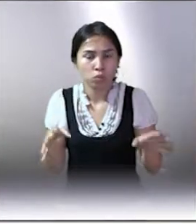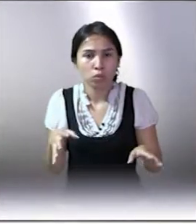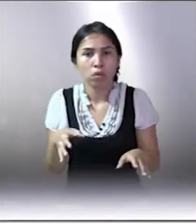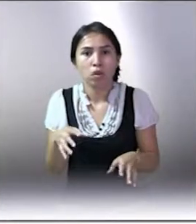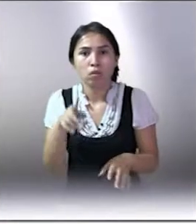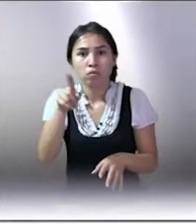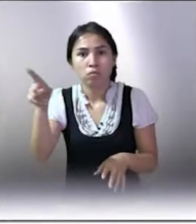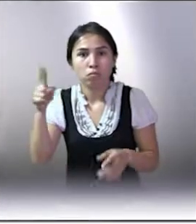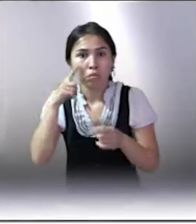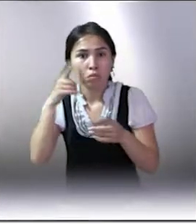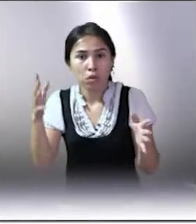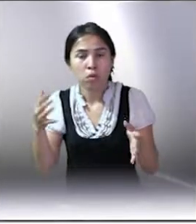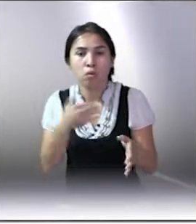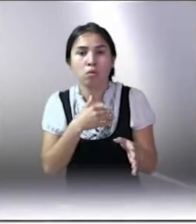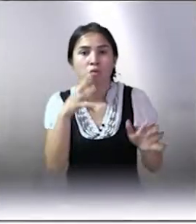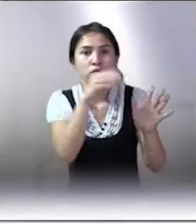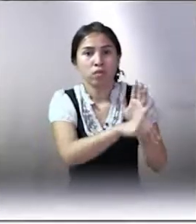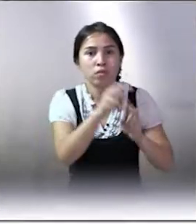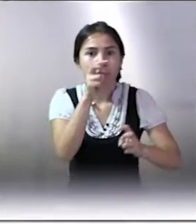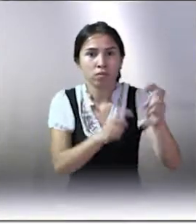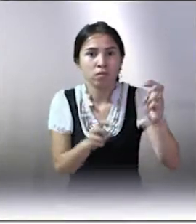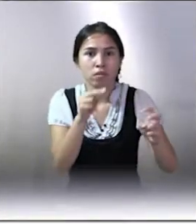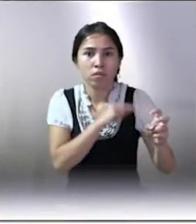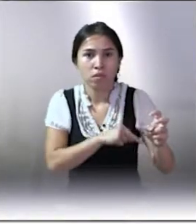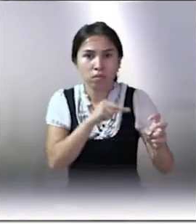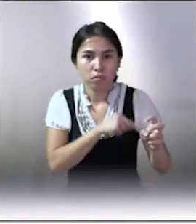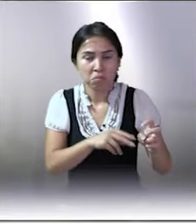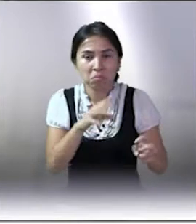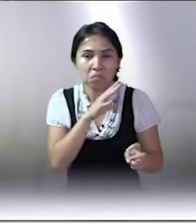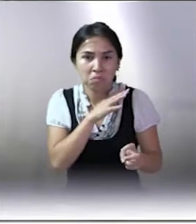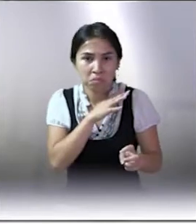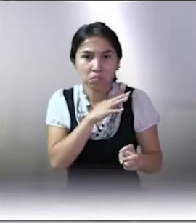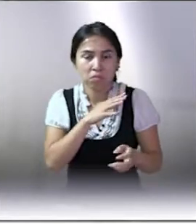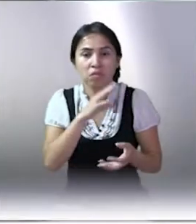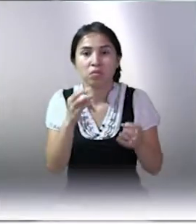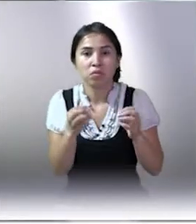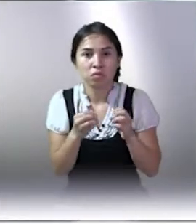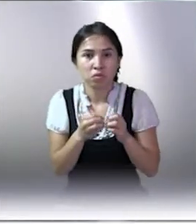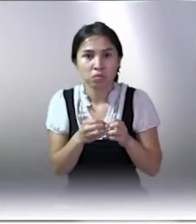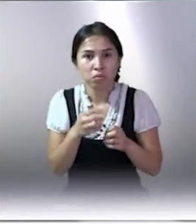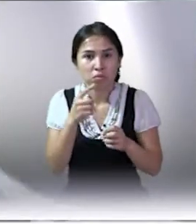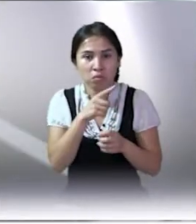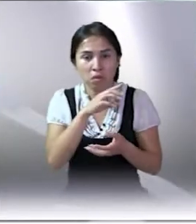числа местных больше, чем достаточно. Так что я, выходит, и работодатель, говорит Сатыбалдиев. А это ко